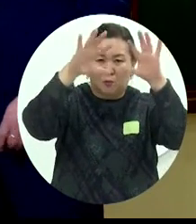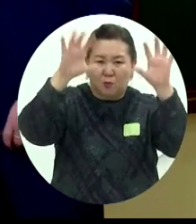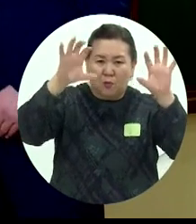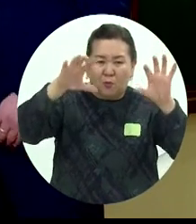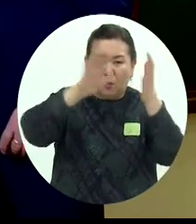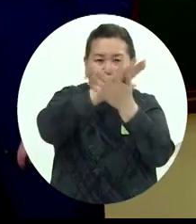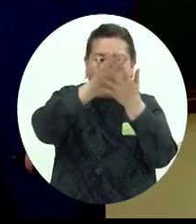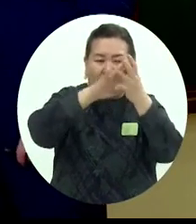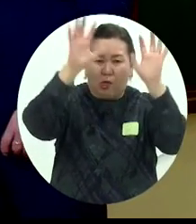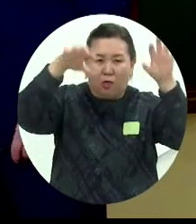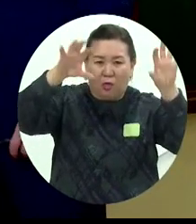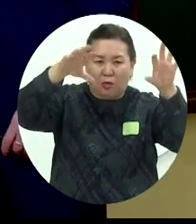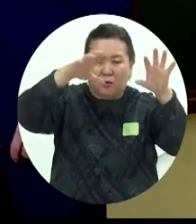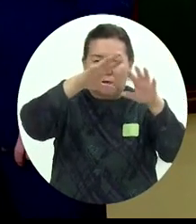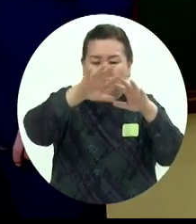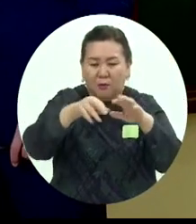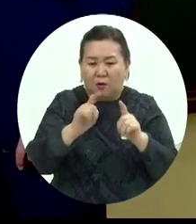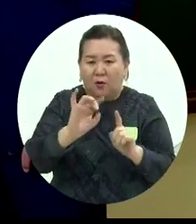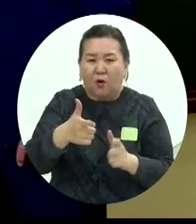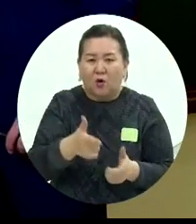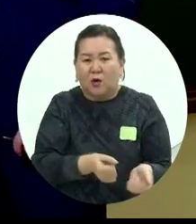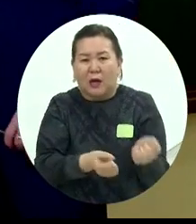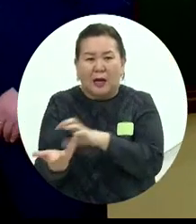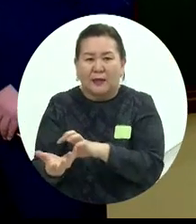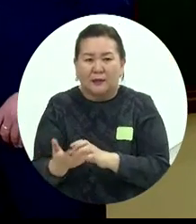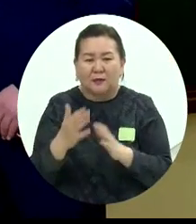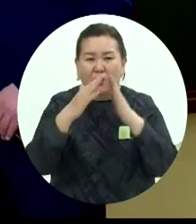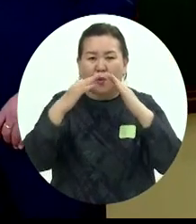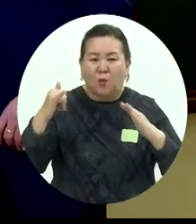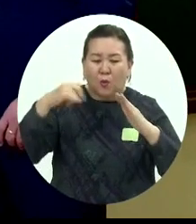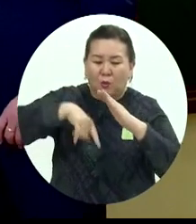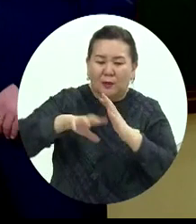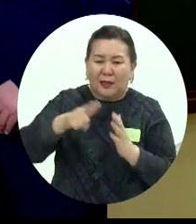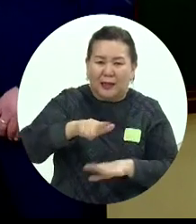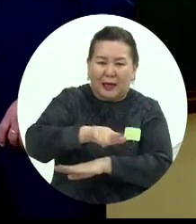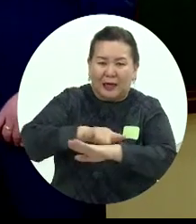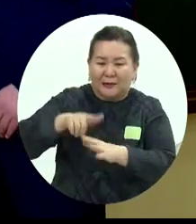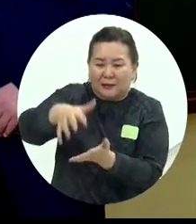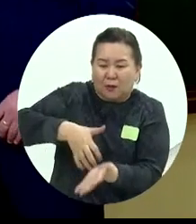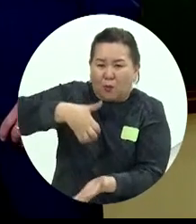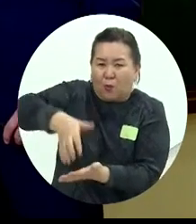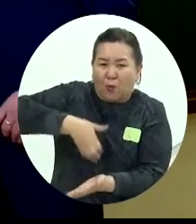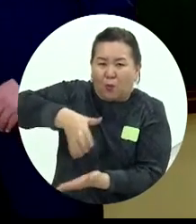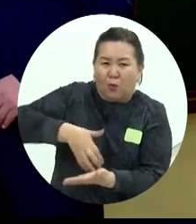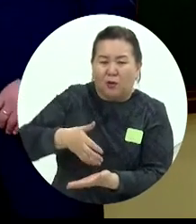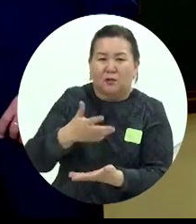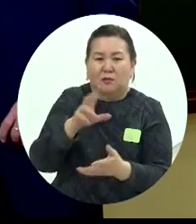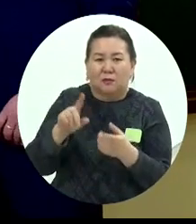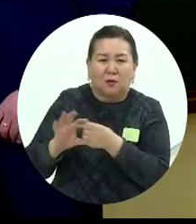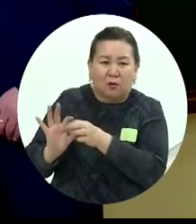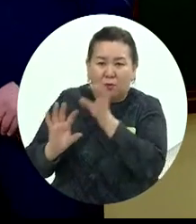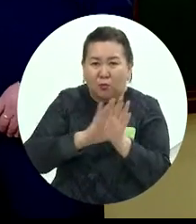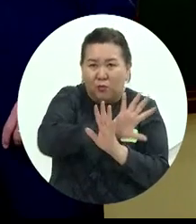ахуйн хог хаягдал, за мөн мал аж ахуйн хог хаягдал, за мөн уул уурхайтай газар ухах гих мэтлийн эдгээр одоо